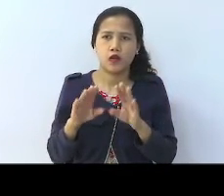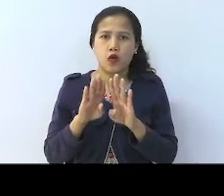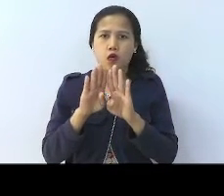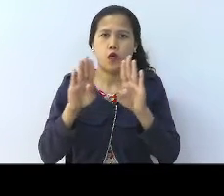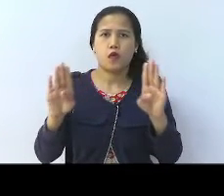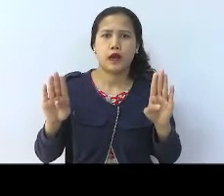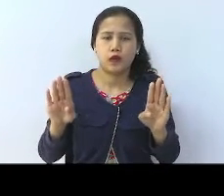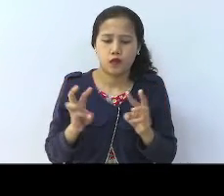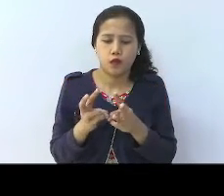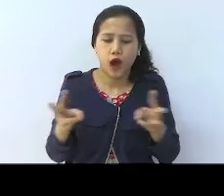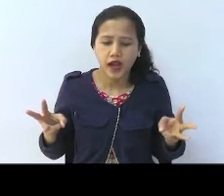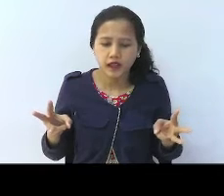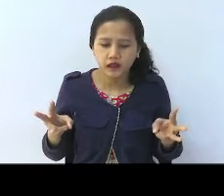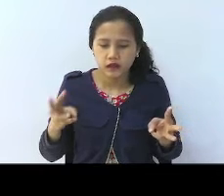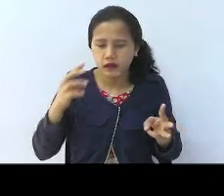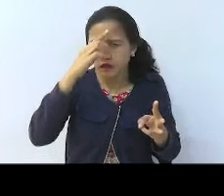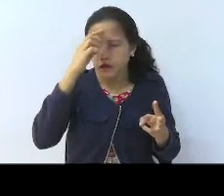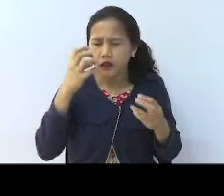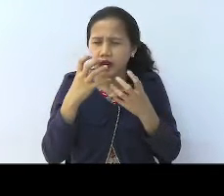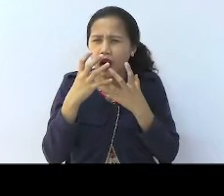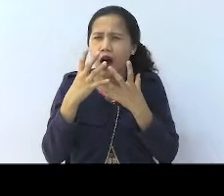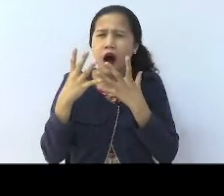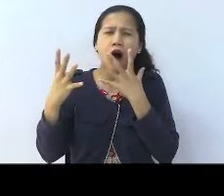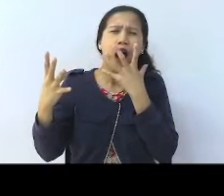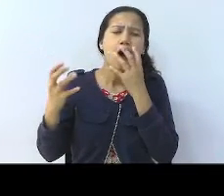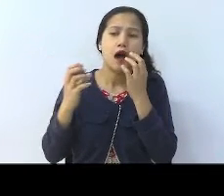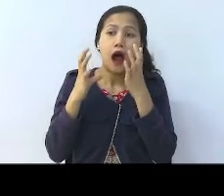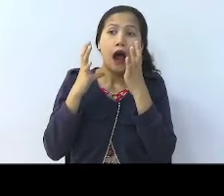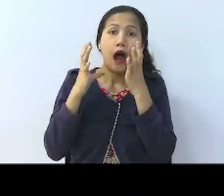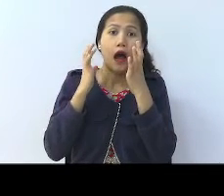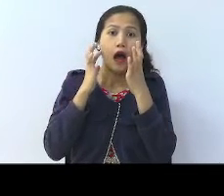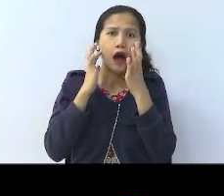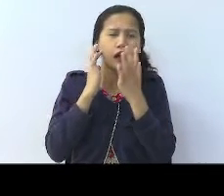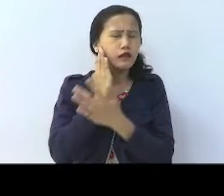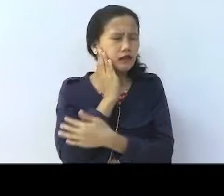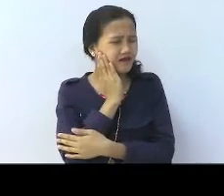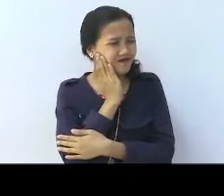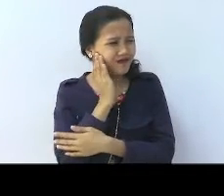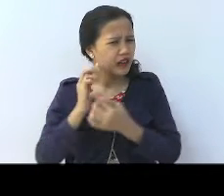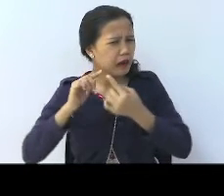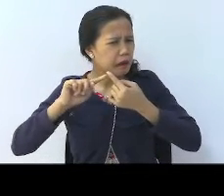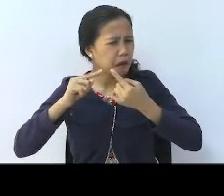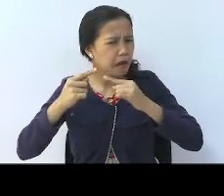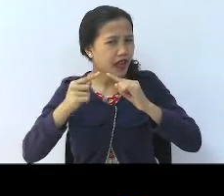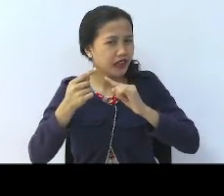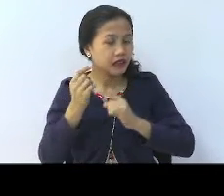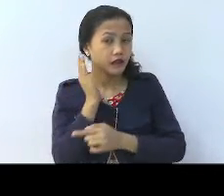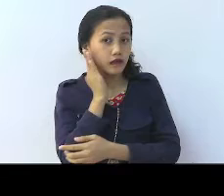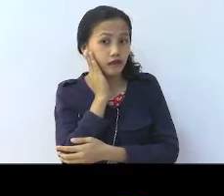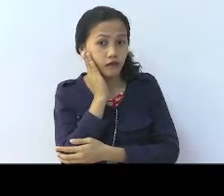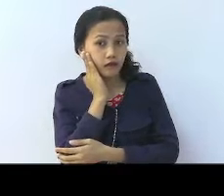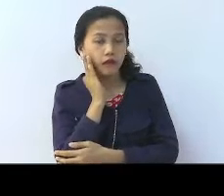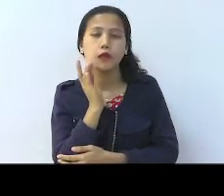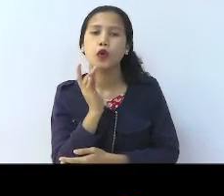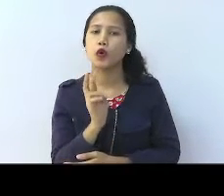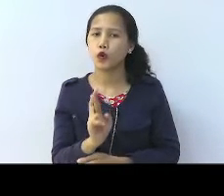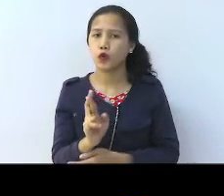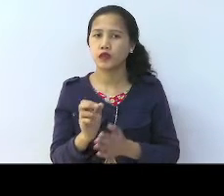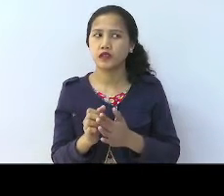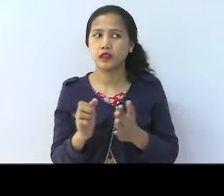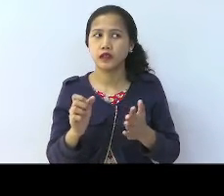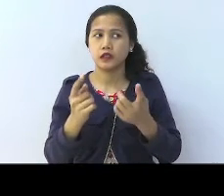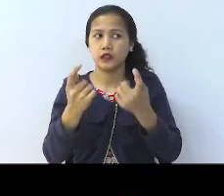ng dental procedure. Siyempre, nakanganga po kayo ng matagal na oras. O nasobrahan mo yung pagnganga mo sa